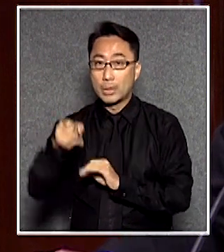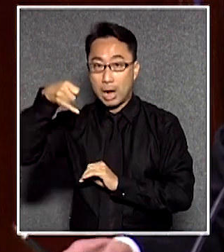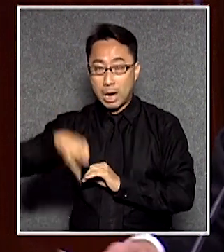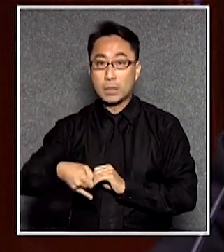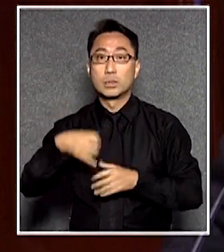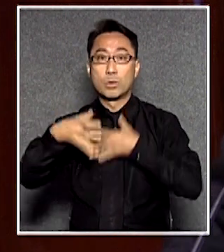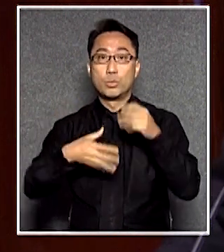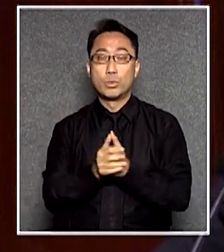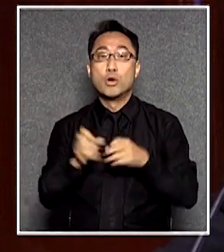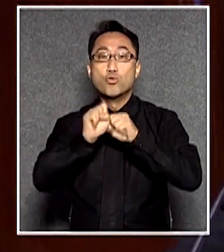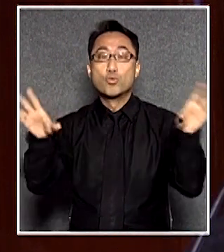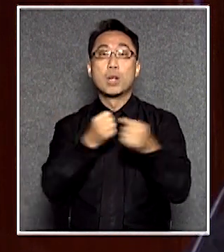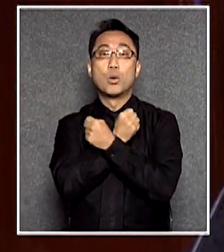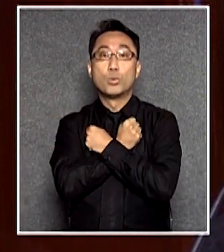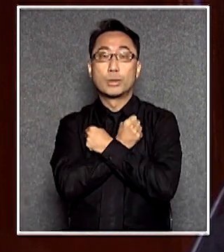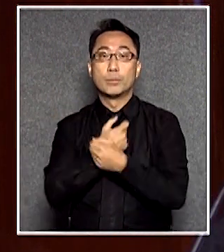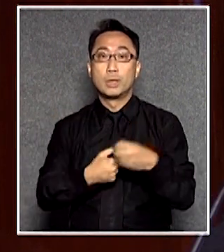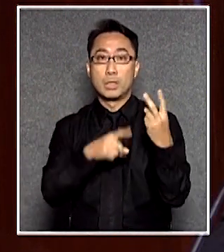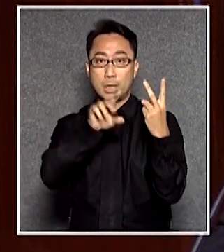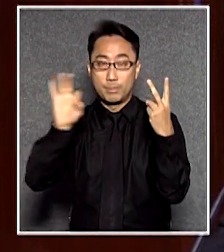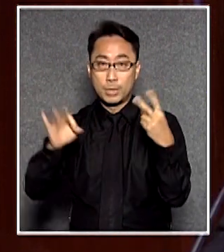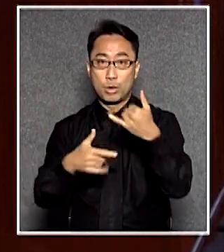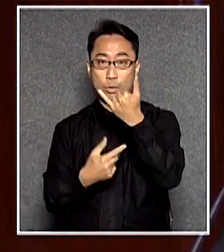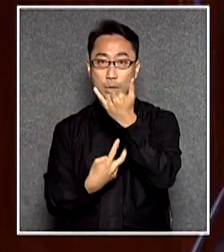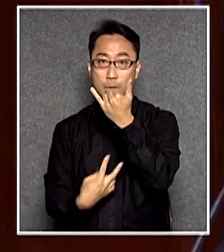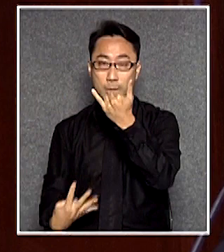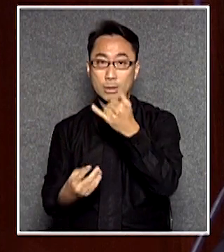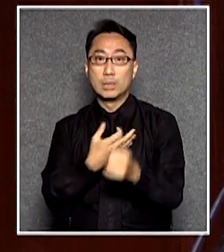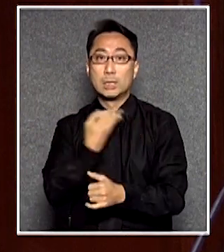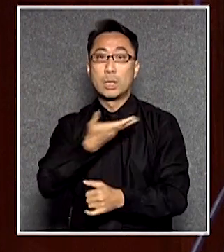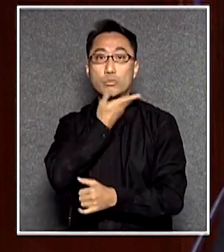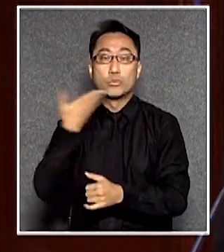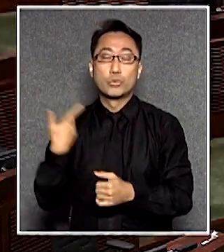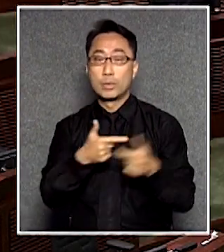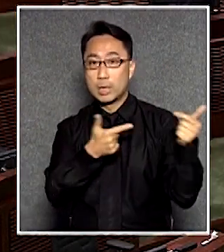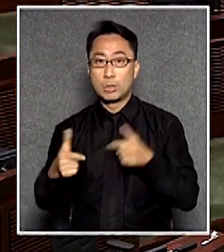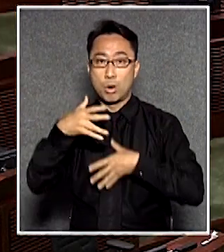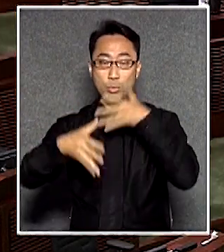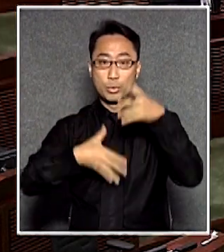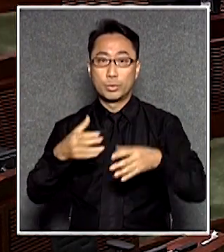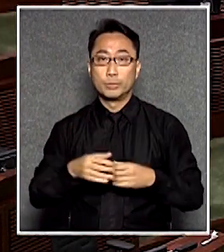我現在宣布休會，本會2015年6月24日星期三上午11時正續會。